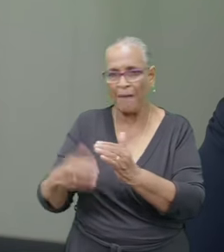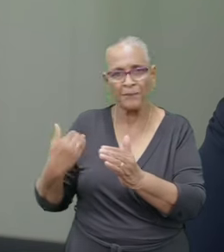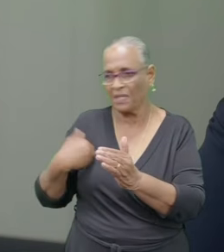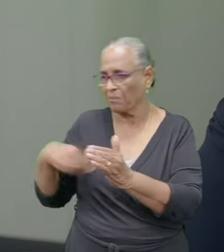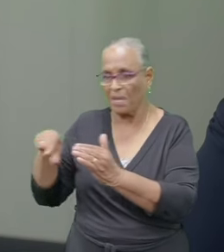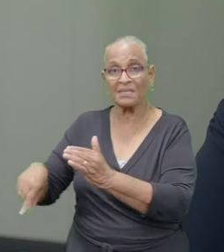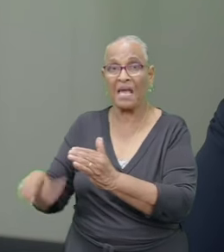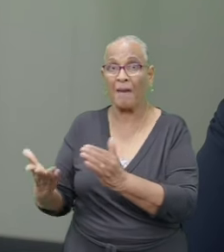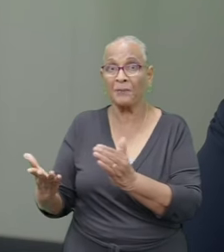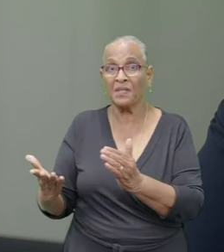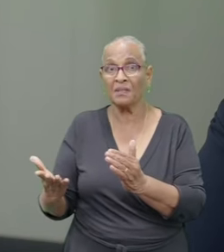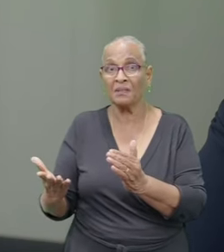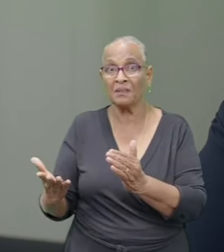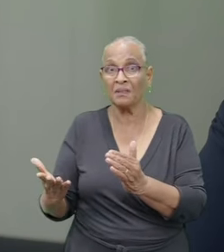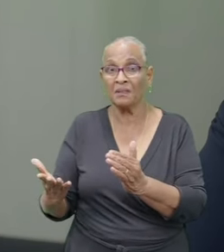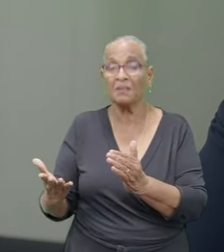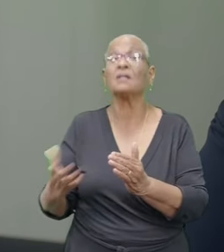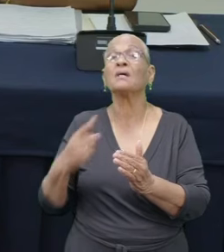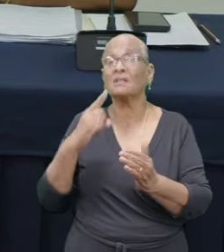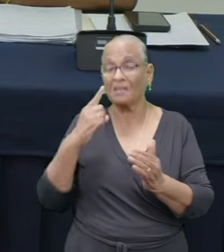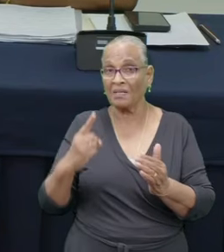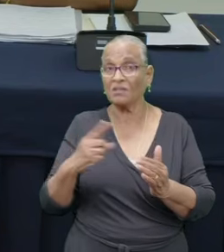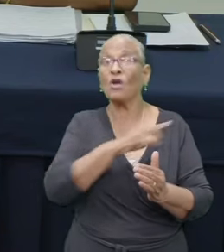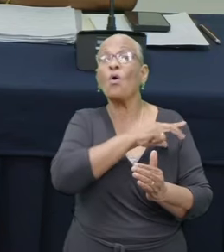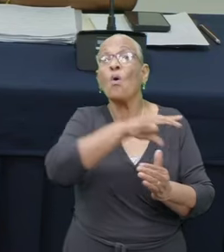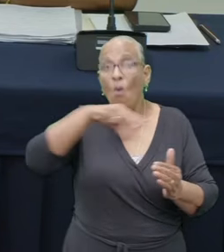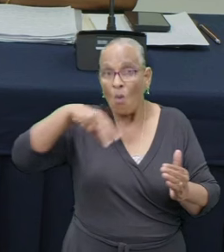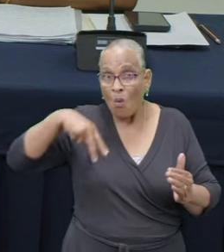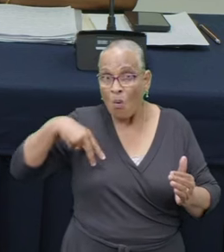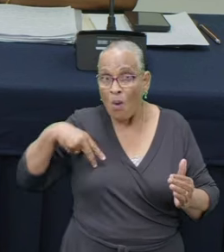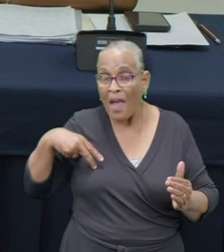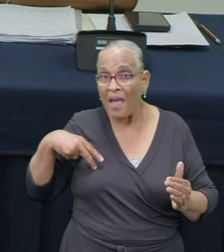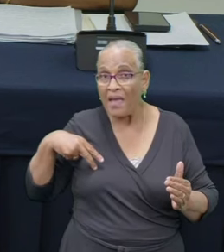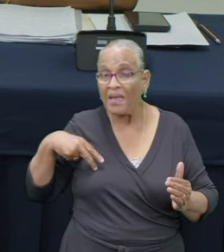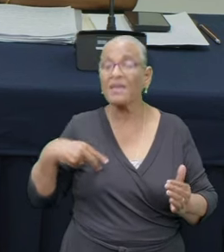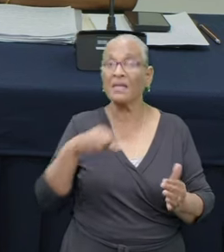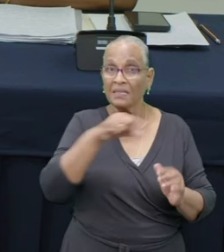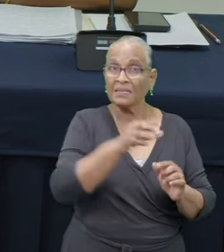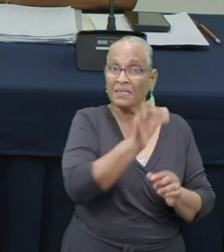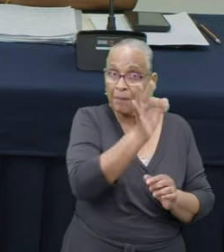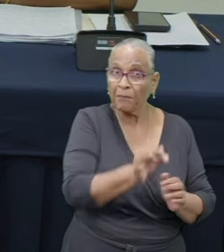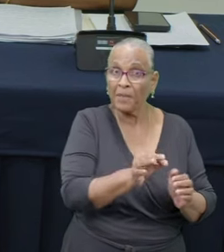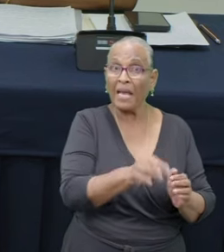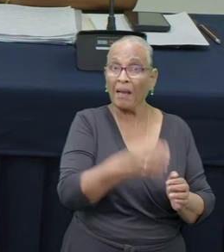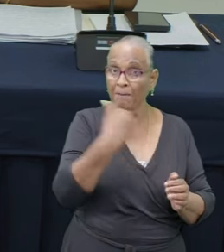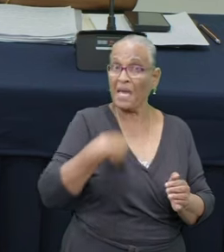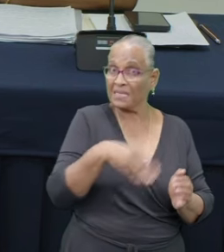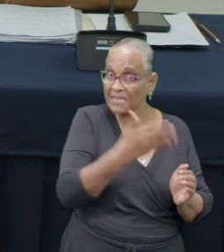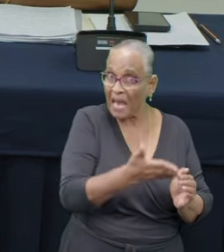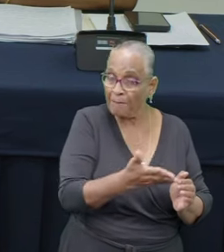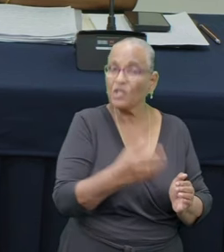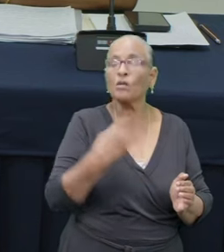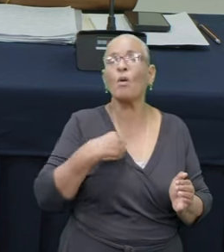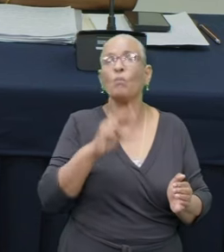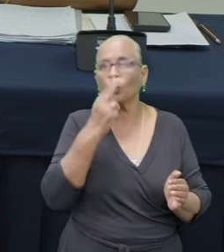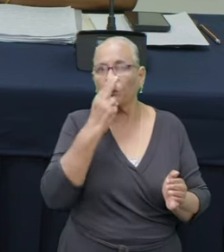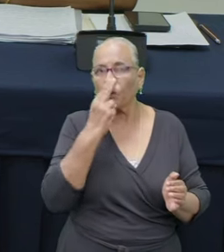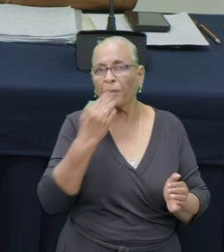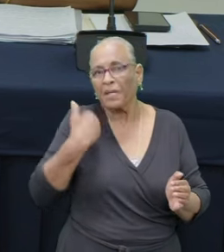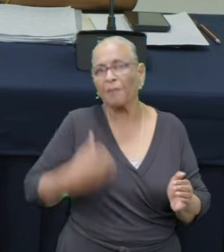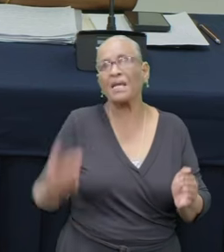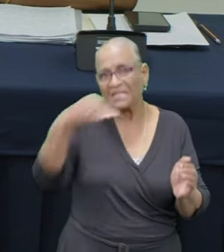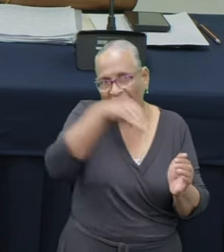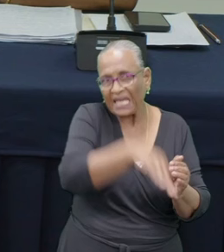krachten, dat we die plekken moeten garanderen van zorg. En nog mooier, door